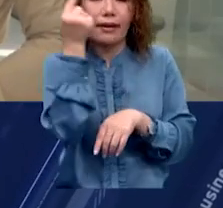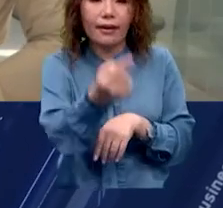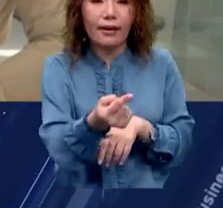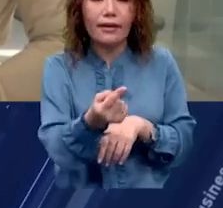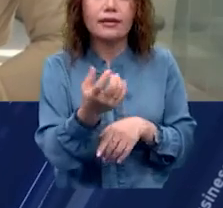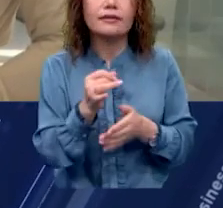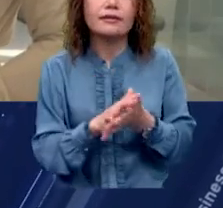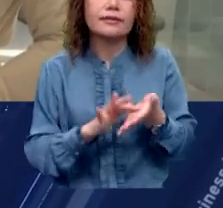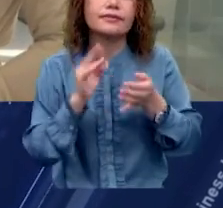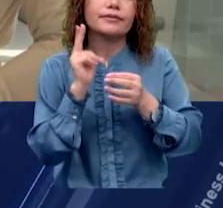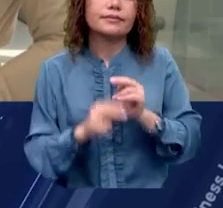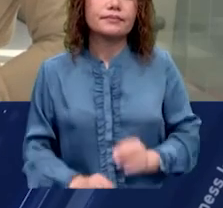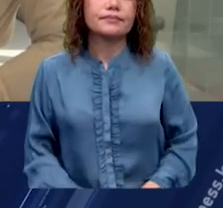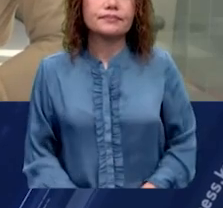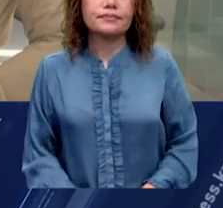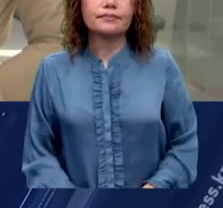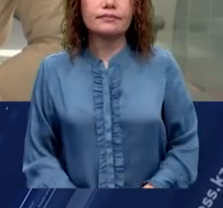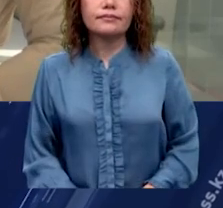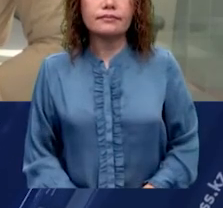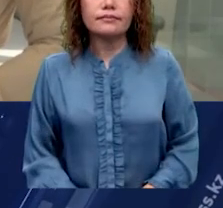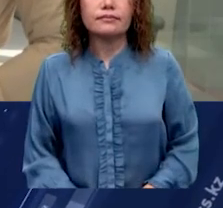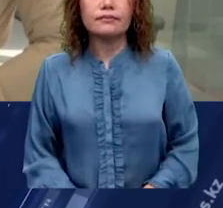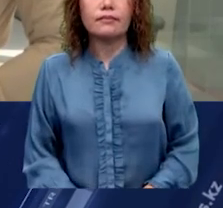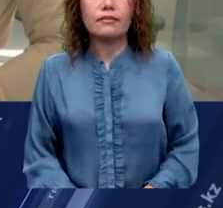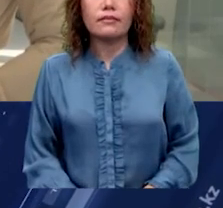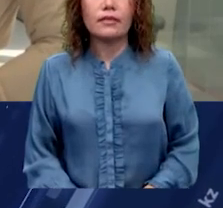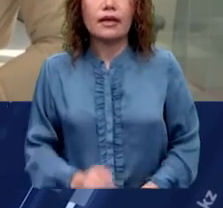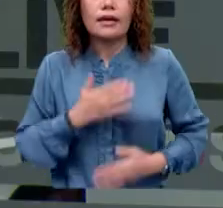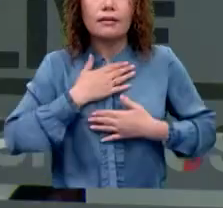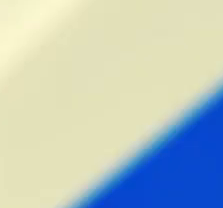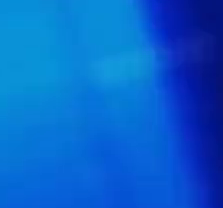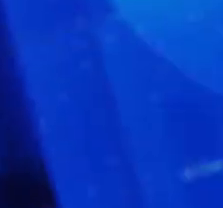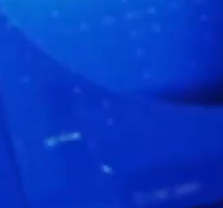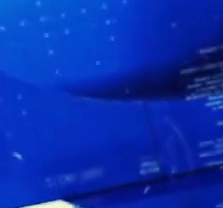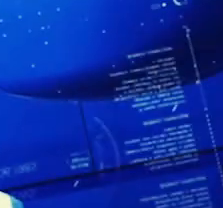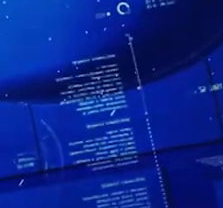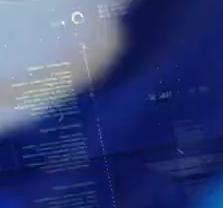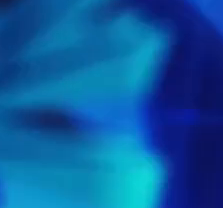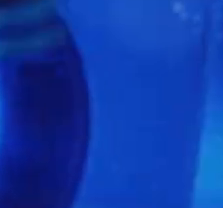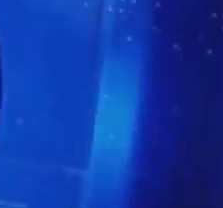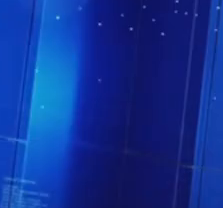Студия мендегі бар ақпарат осы, сөз сізгіні өздеріңізде. Рахмет, Жәния.